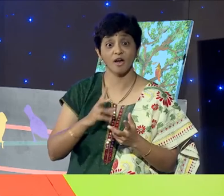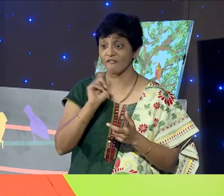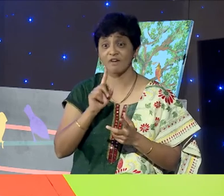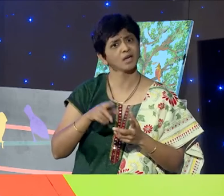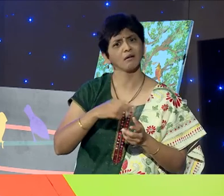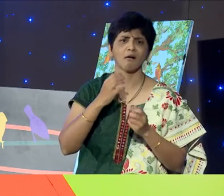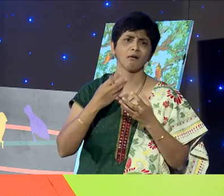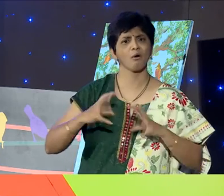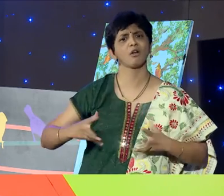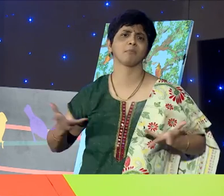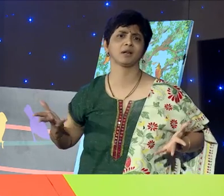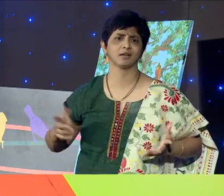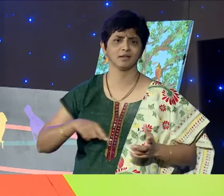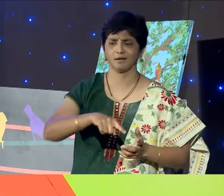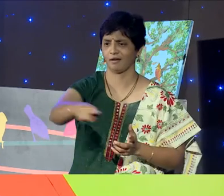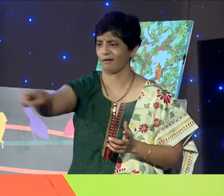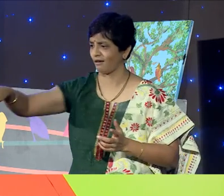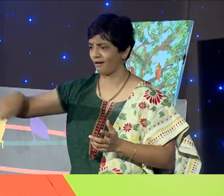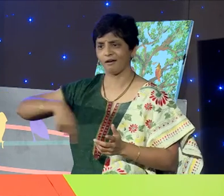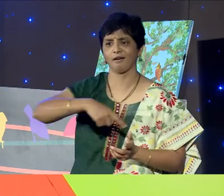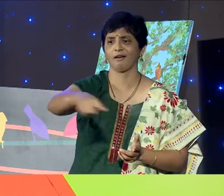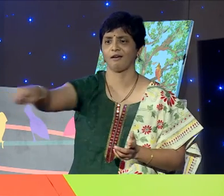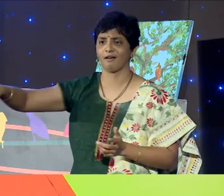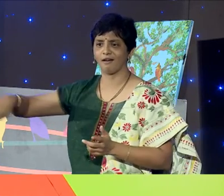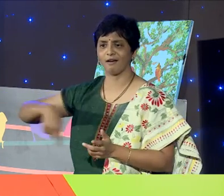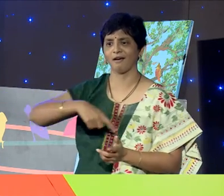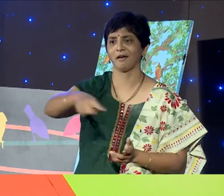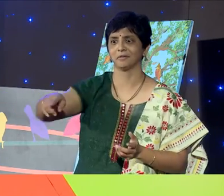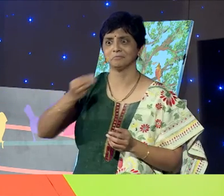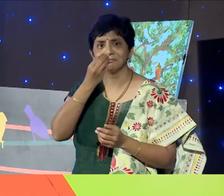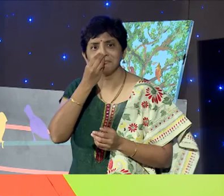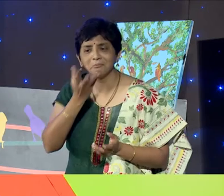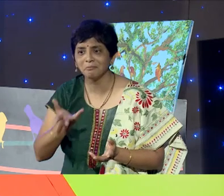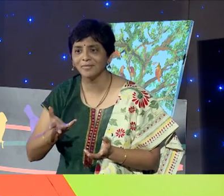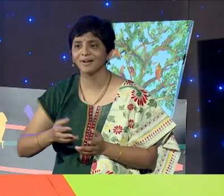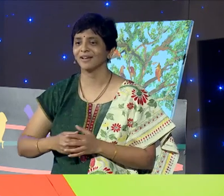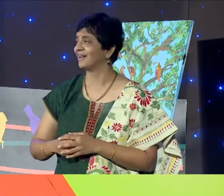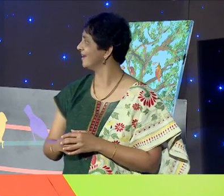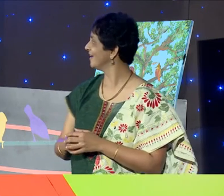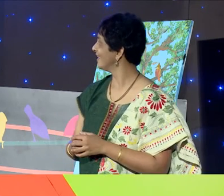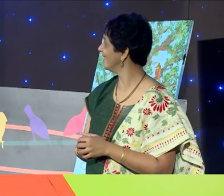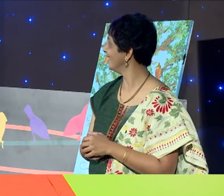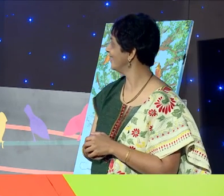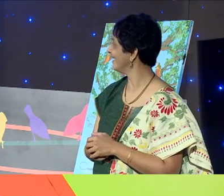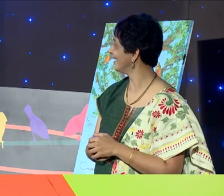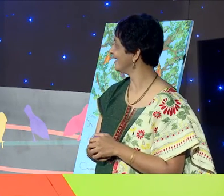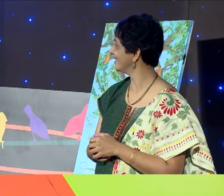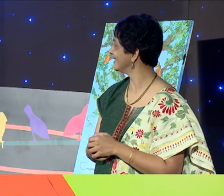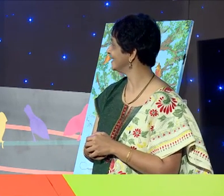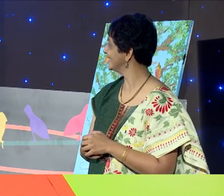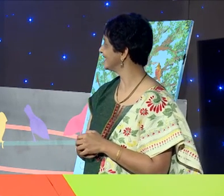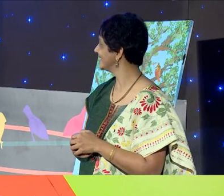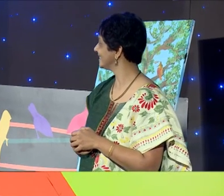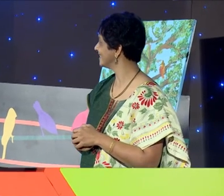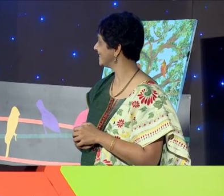मिला, लेकिन 5वें-6वें दिन से मुझे समझ में आने लगा दीपा जी कि कहीं दब के रहना पड़ता है मुझे नीता से। होता ऐसा